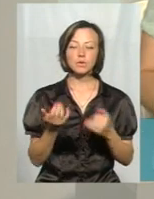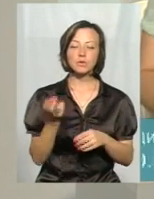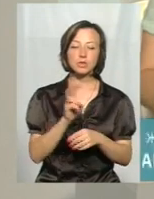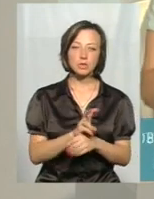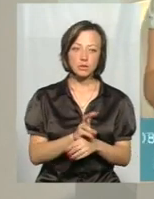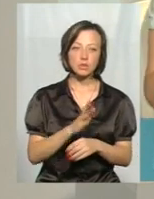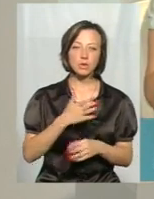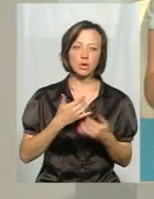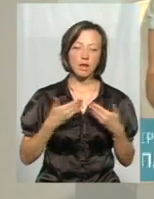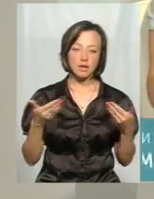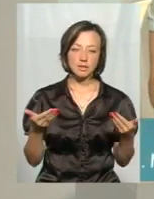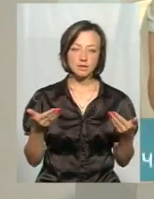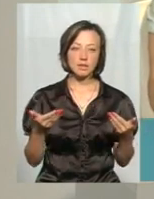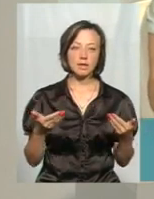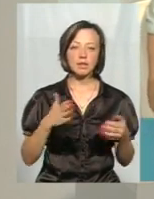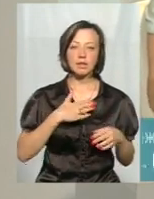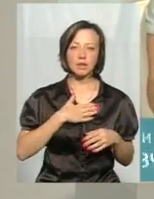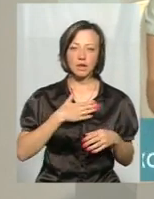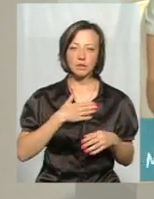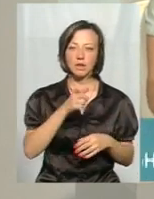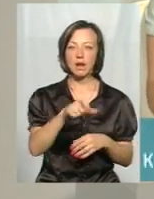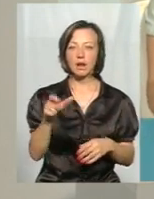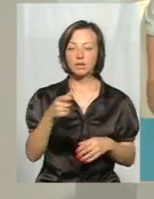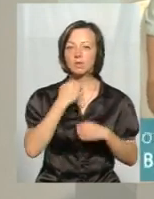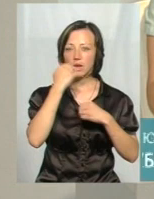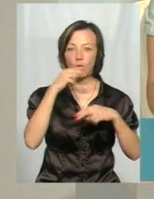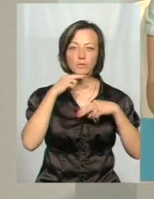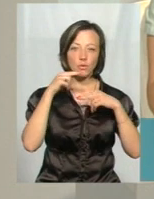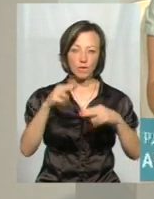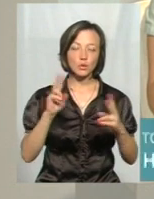прийшли до нас. Нашим глядачам дякуємо